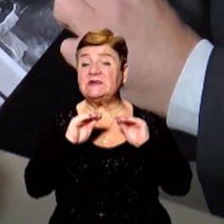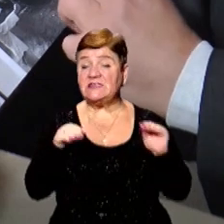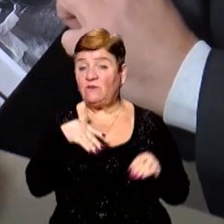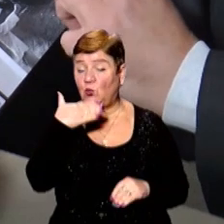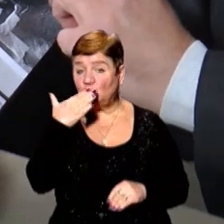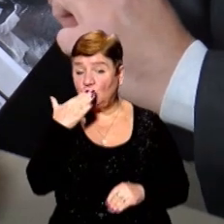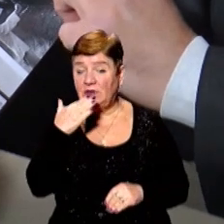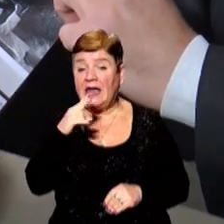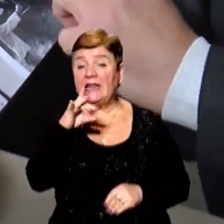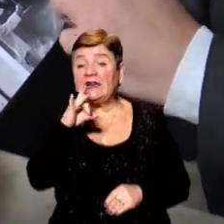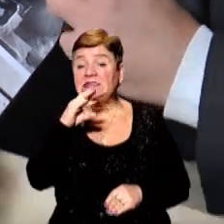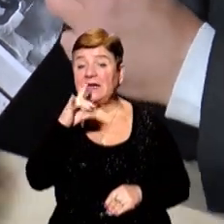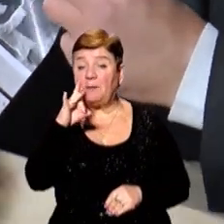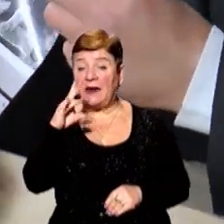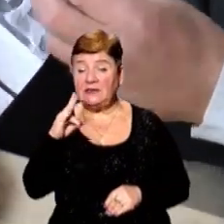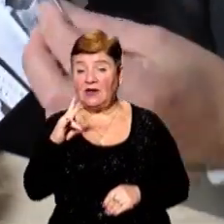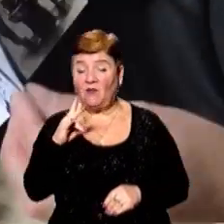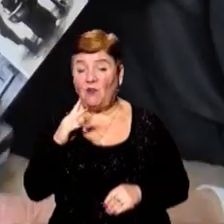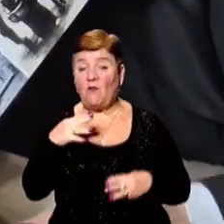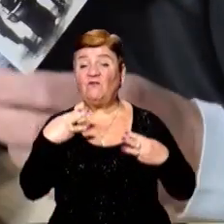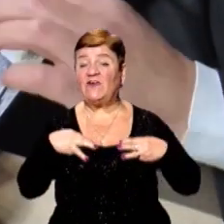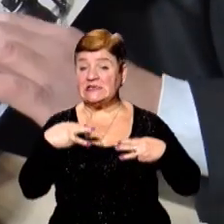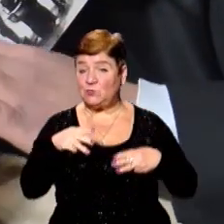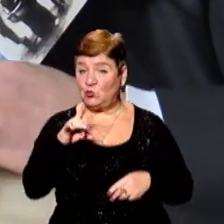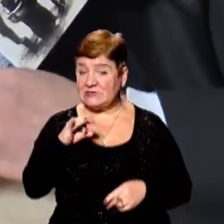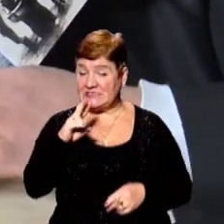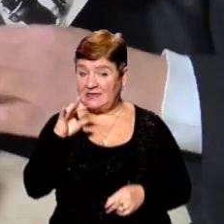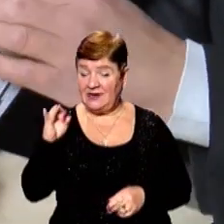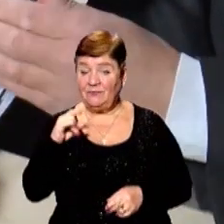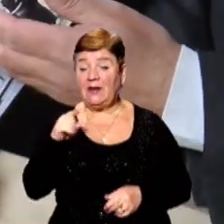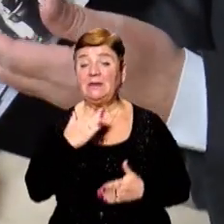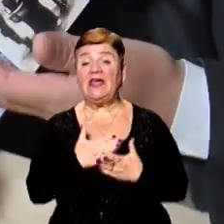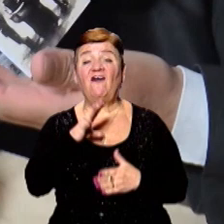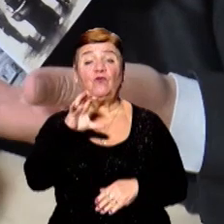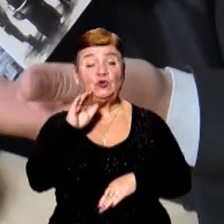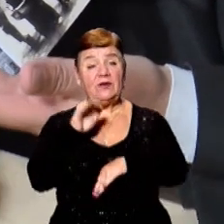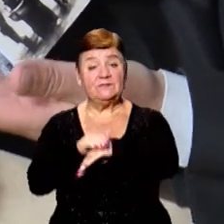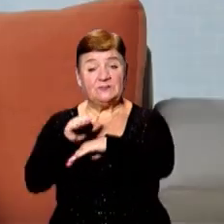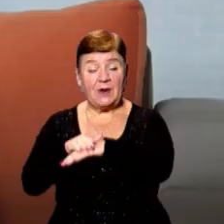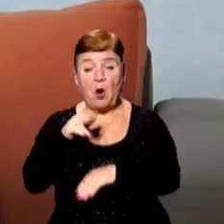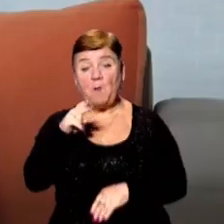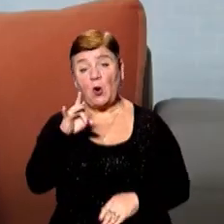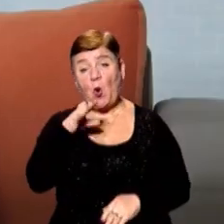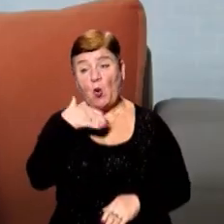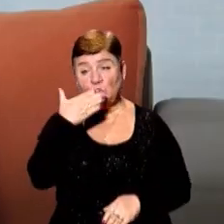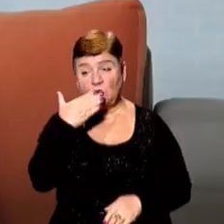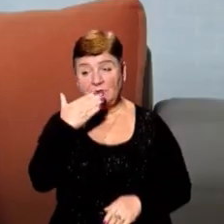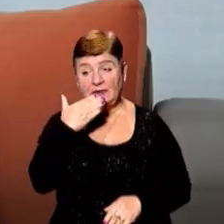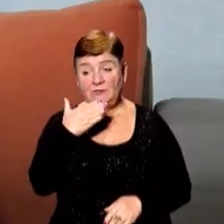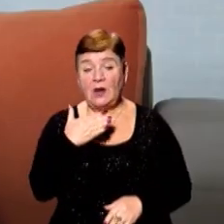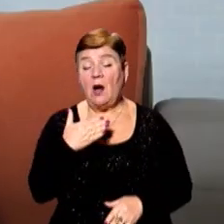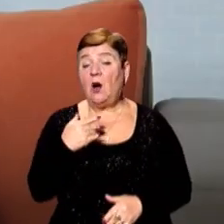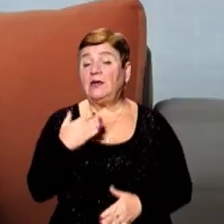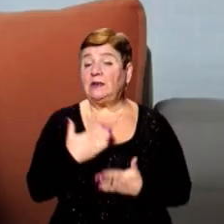«Ужгород Транскарпатія Гайд» у Фейсбуці. Там, за словами історика, є кількасот фотографій та дописів про минуле Ужгорода. Є одні з